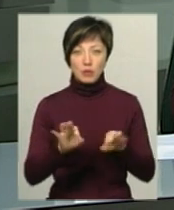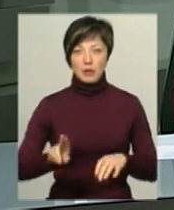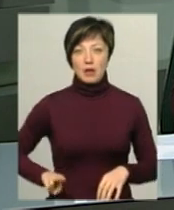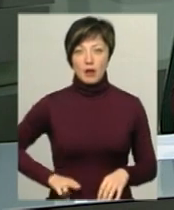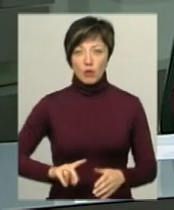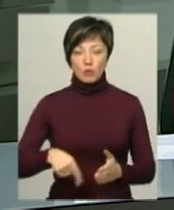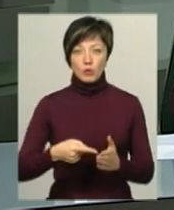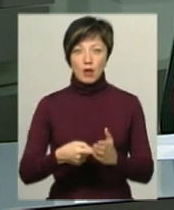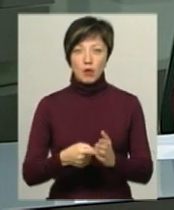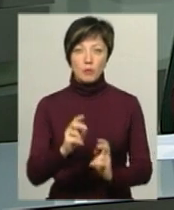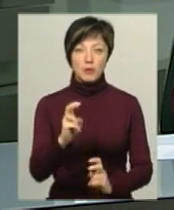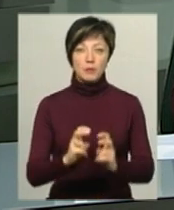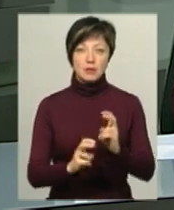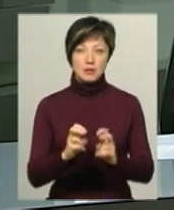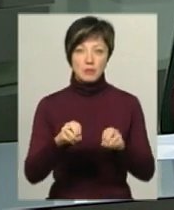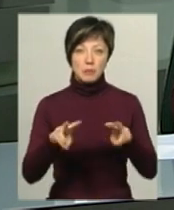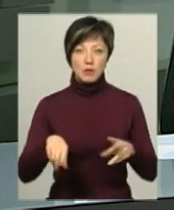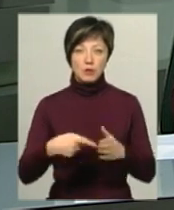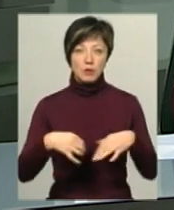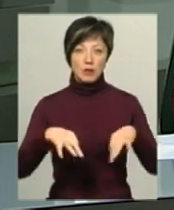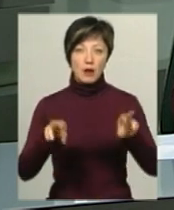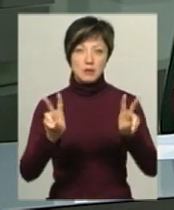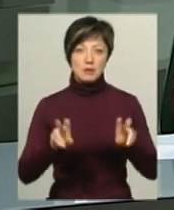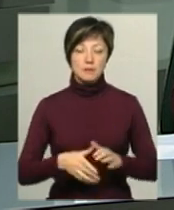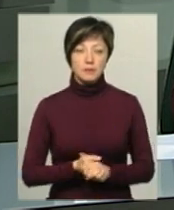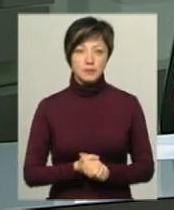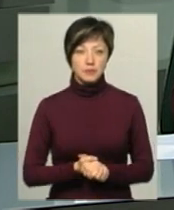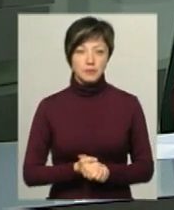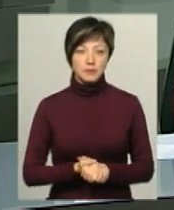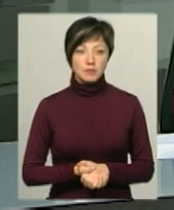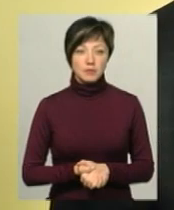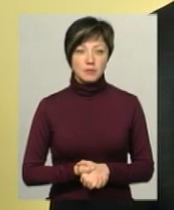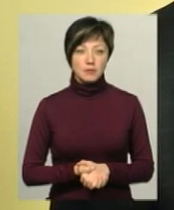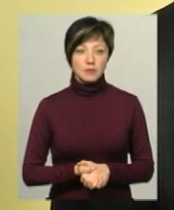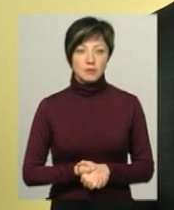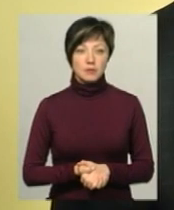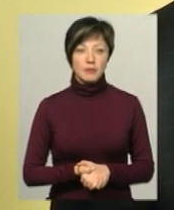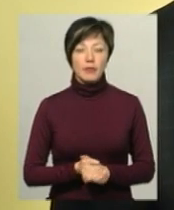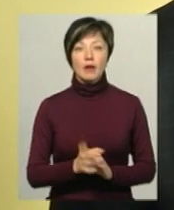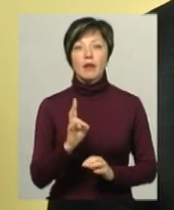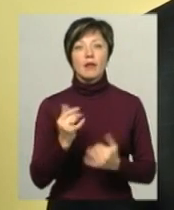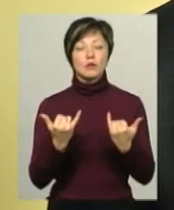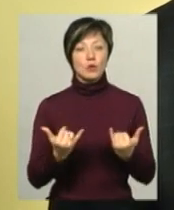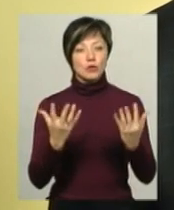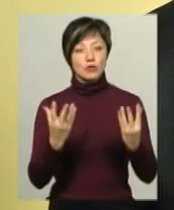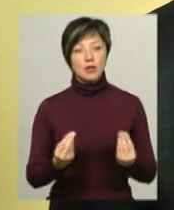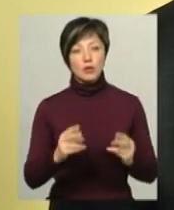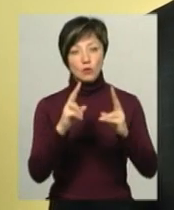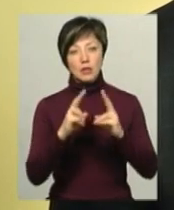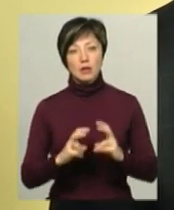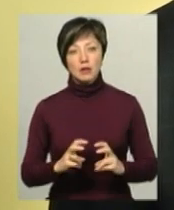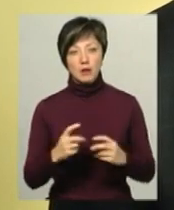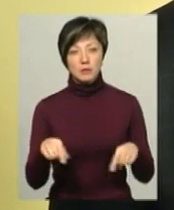директор Хмельницького комунального підприємства «Спецкомунтранс» Олександр Зімін. На сьогоднішній день розглядаємо